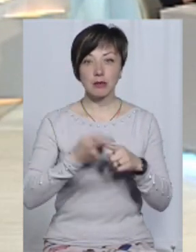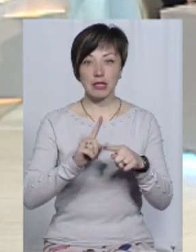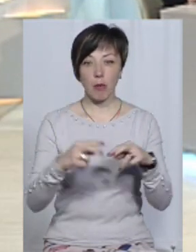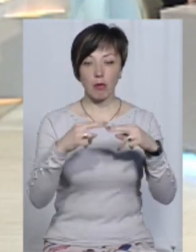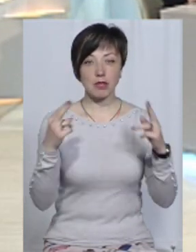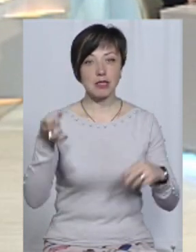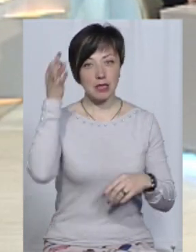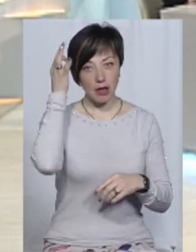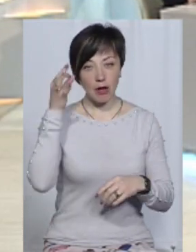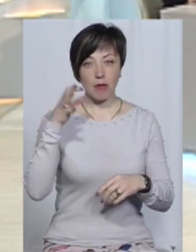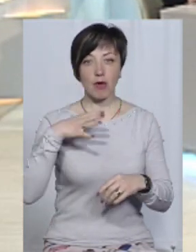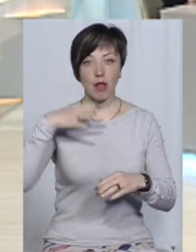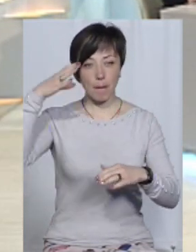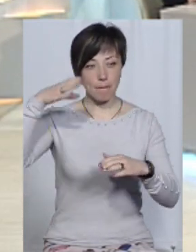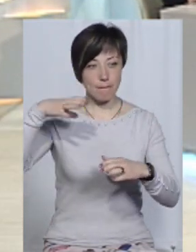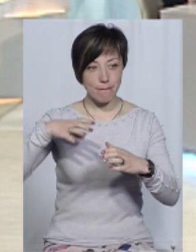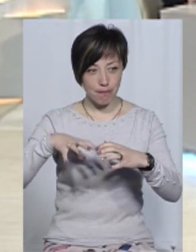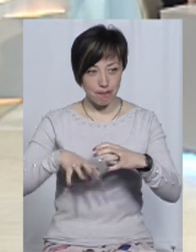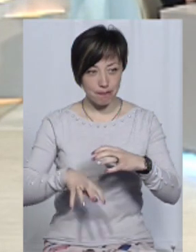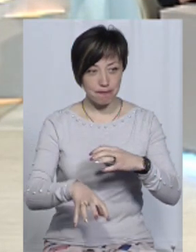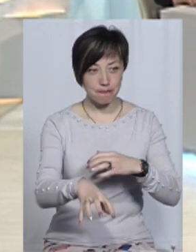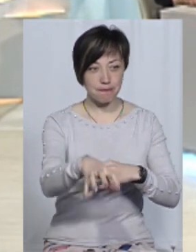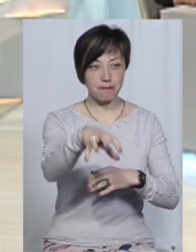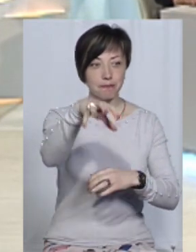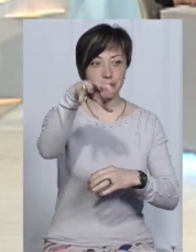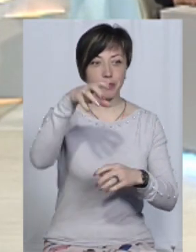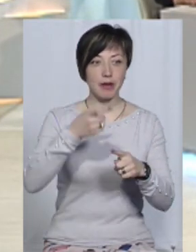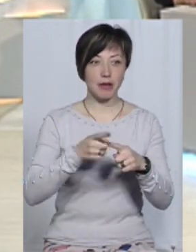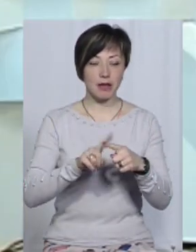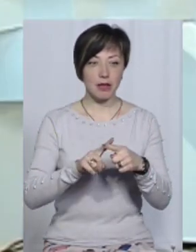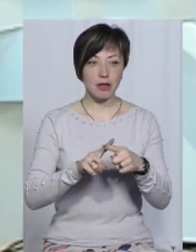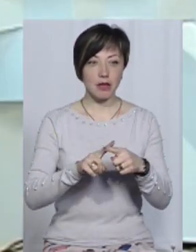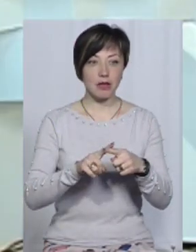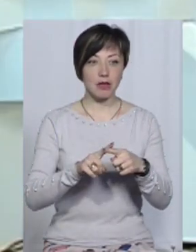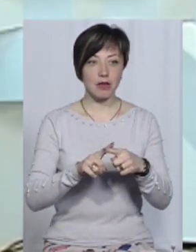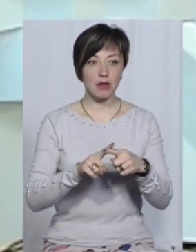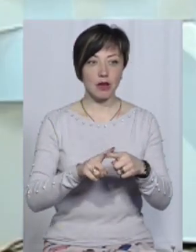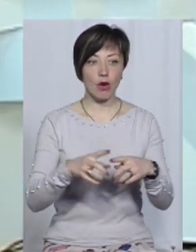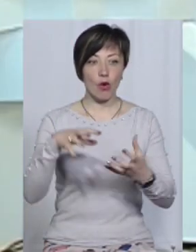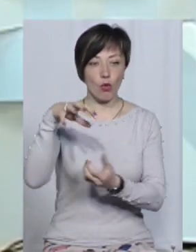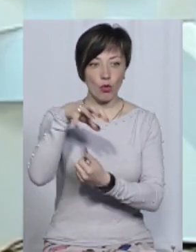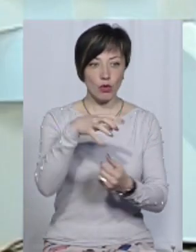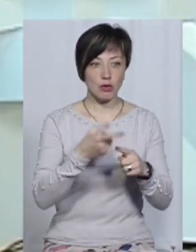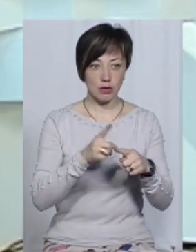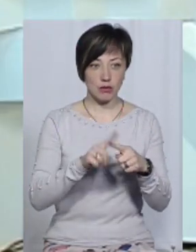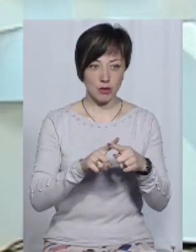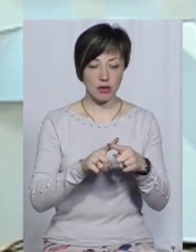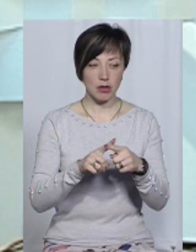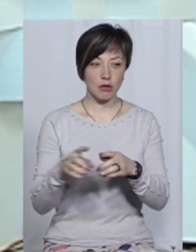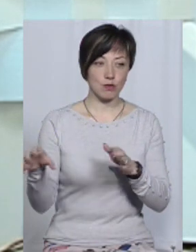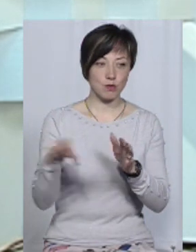мостом я задав ланчу біжить, пролітала перша куля, то якраз потоки так тріснули об скелі ту кулю, що там, до речі, там і